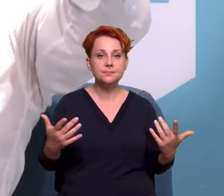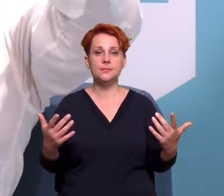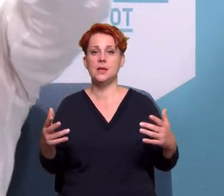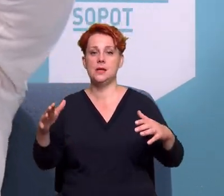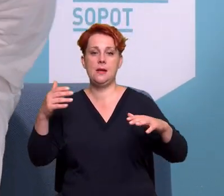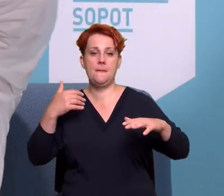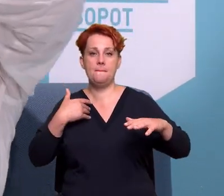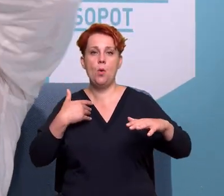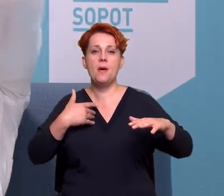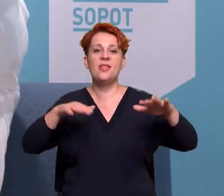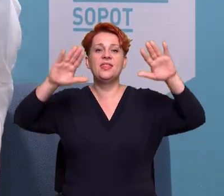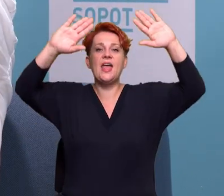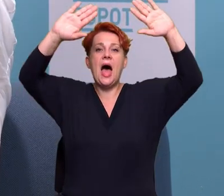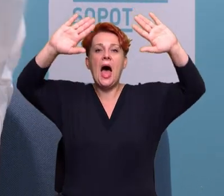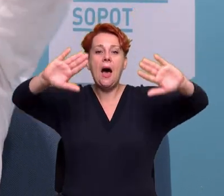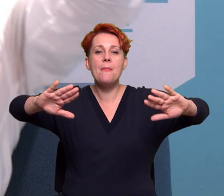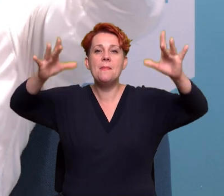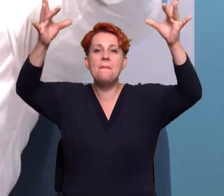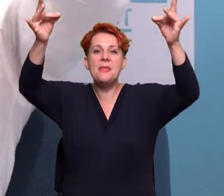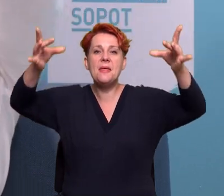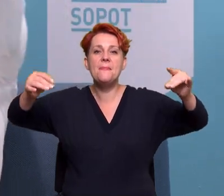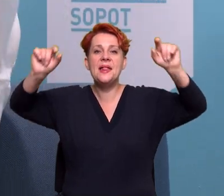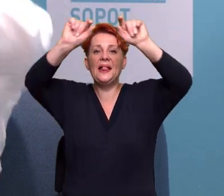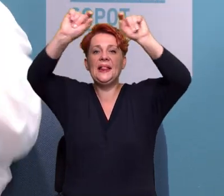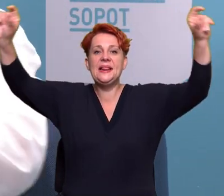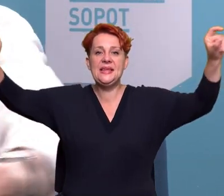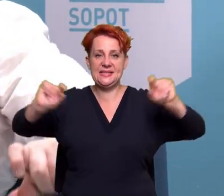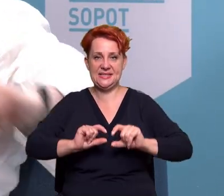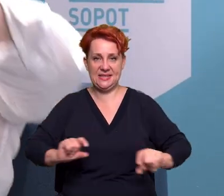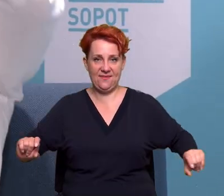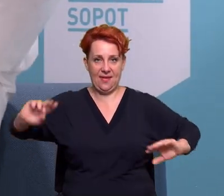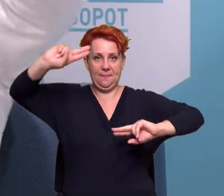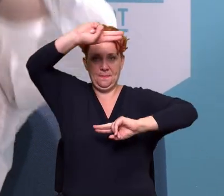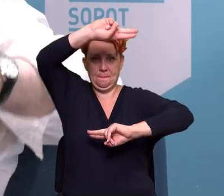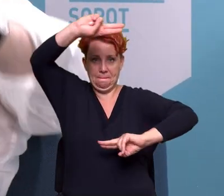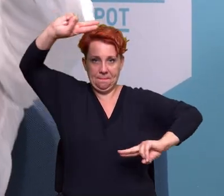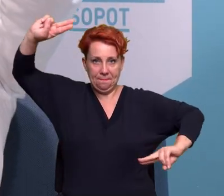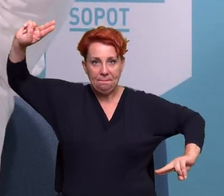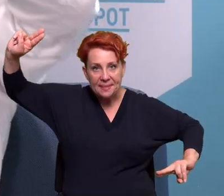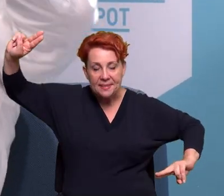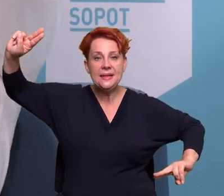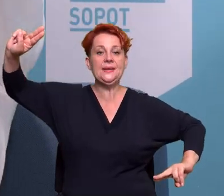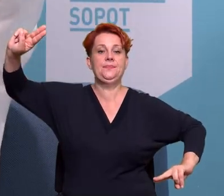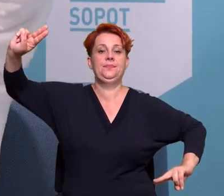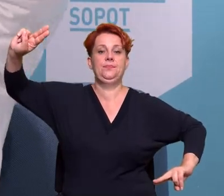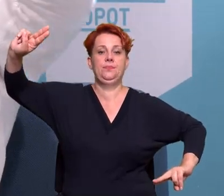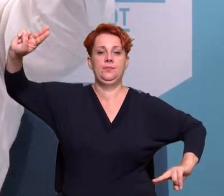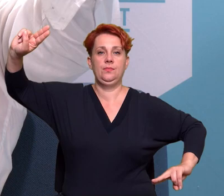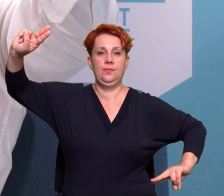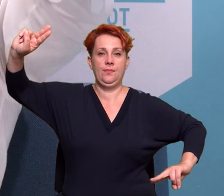nadszyliśmy, bo ta tapeta była przytwierdzona listwami pod szyfitem i na dole to taka nabrania.